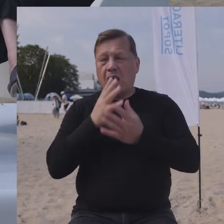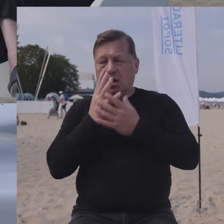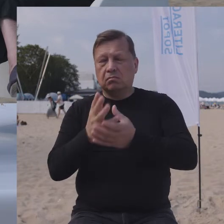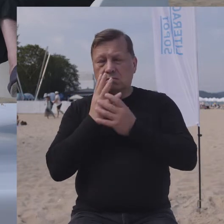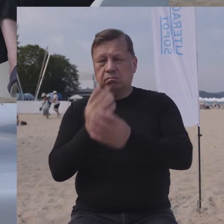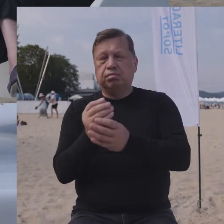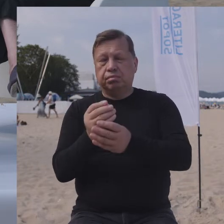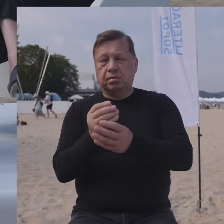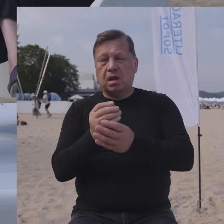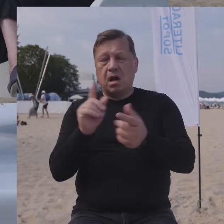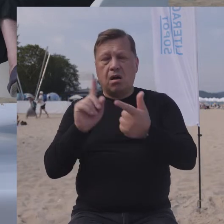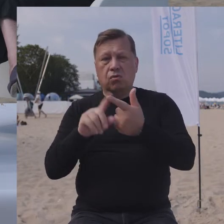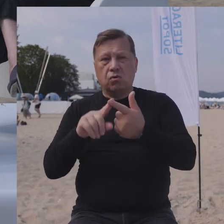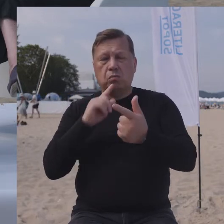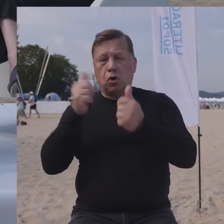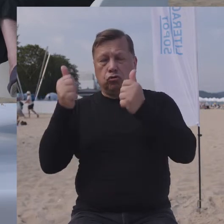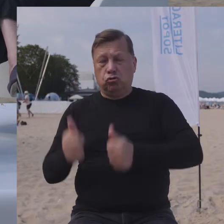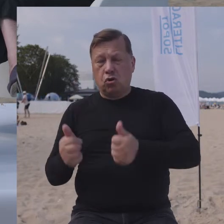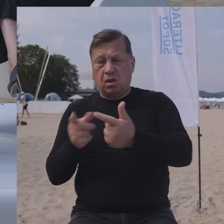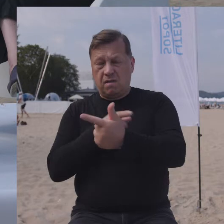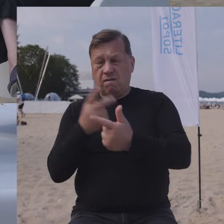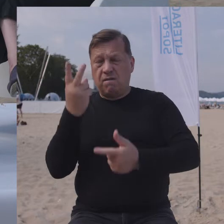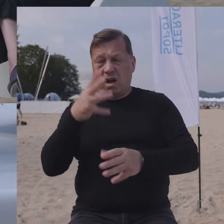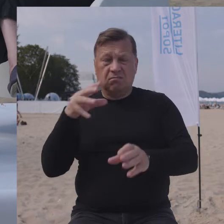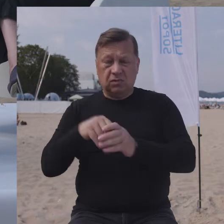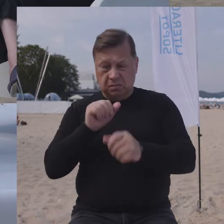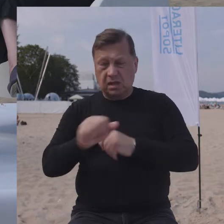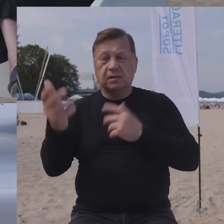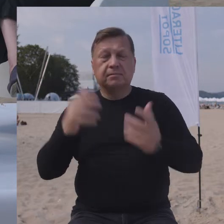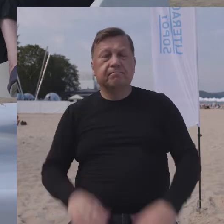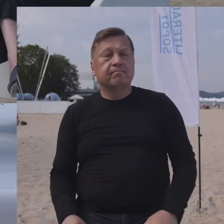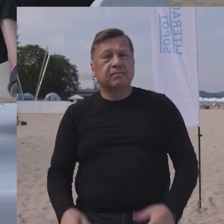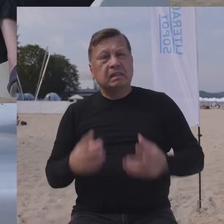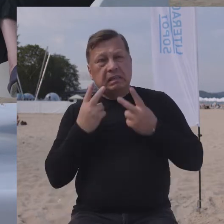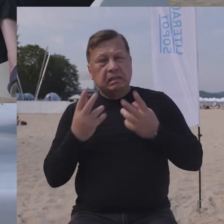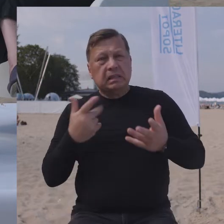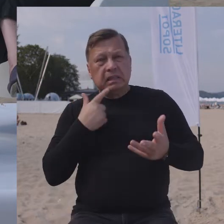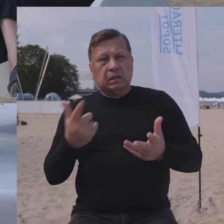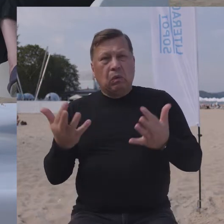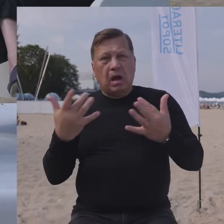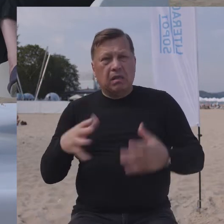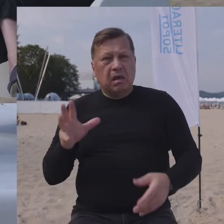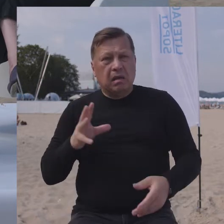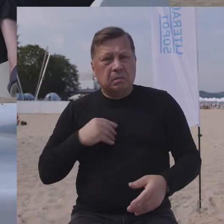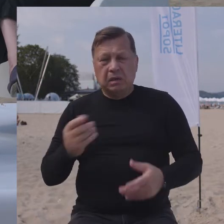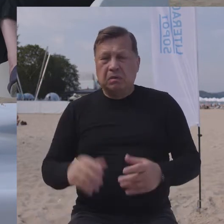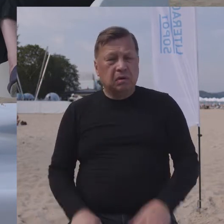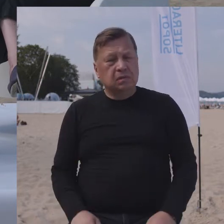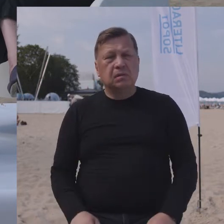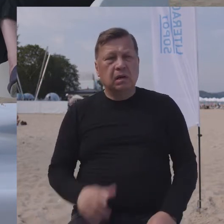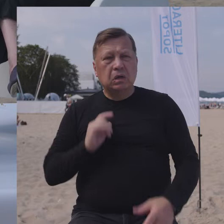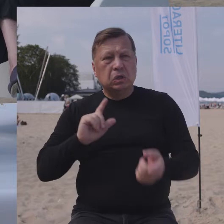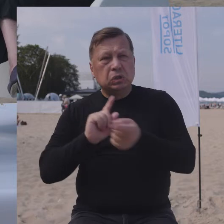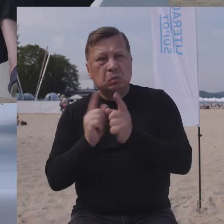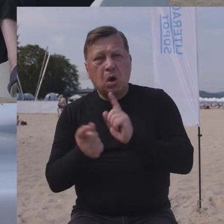a z drugiej strony stał się jakąś pauzą, że było to rzeczywiście skomplikowane, żeby za każdym razem spotkać